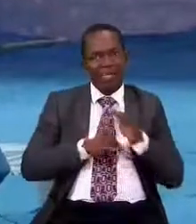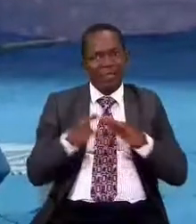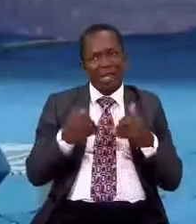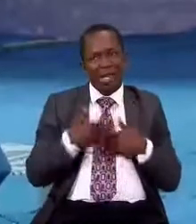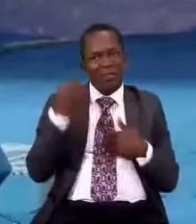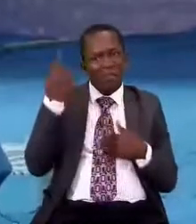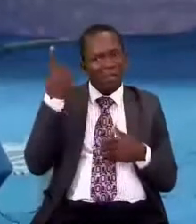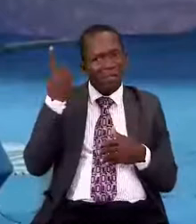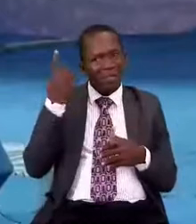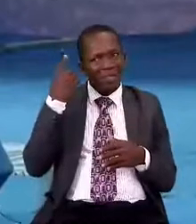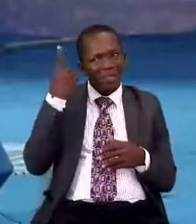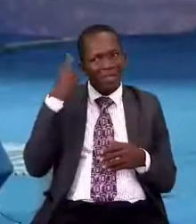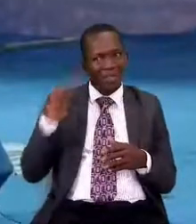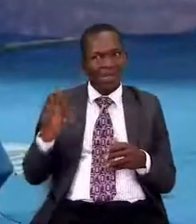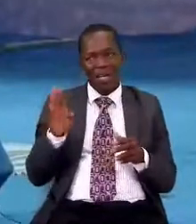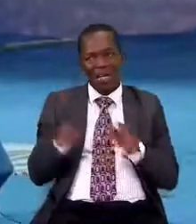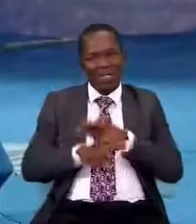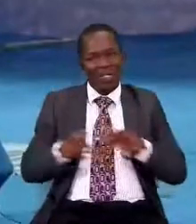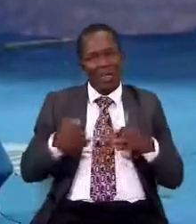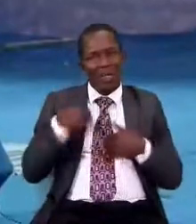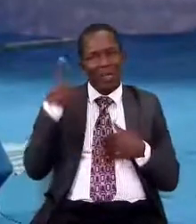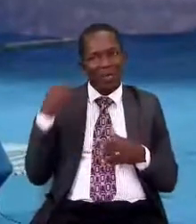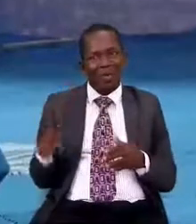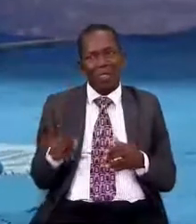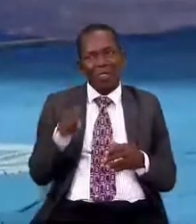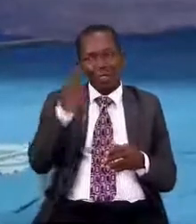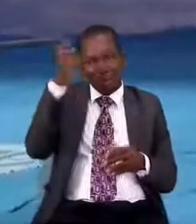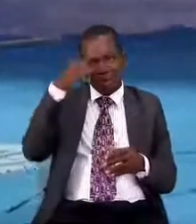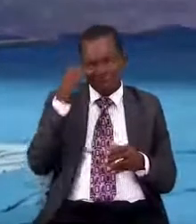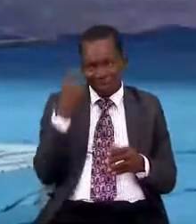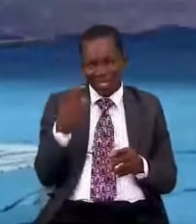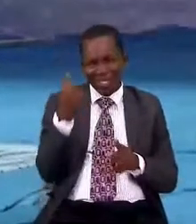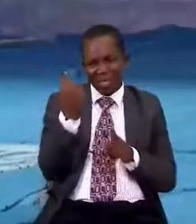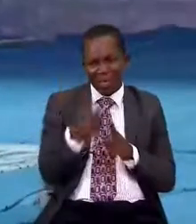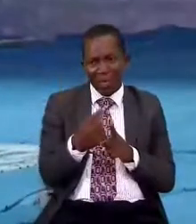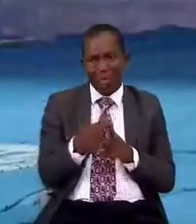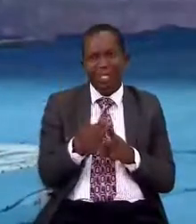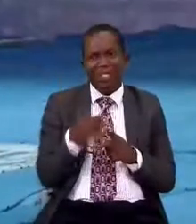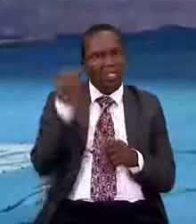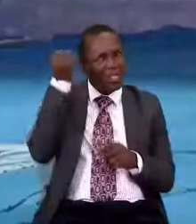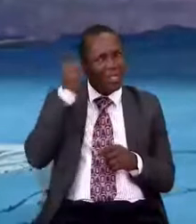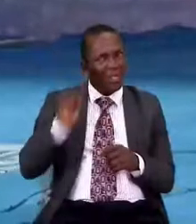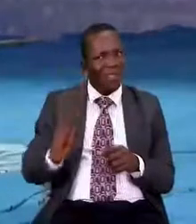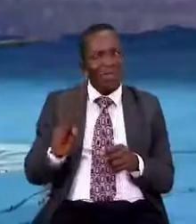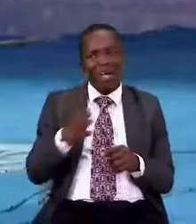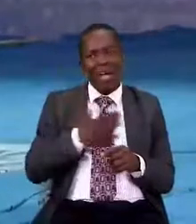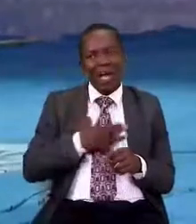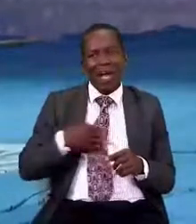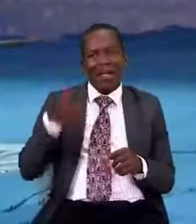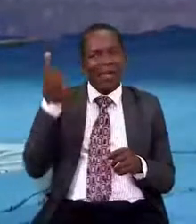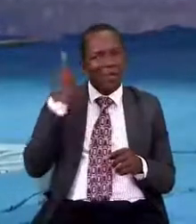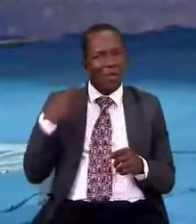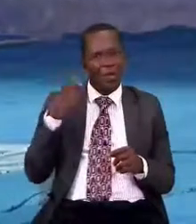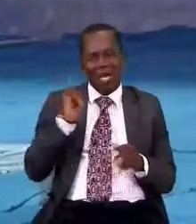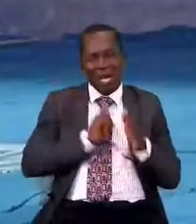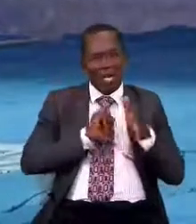l'or, l'argent. Il faut comprendre la parole. Il dit que je n'ai ni argent ni or, mais je vais te donner la force,